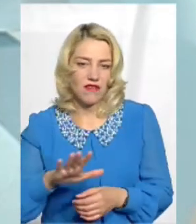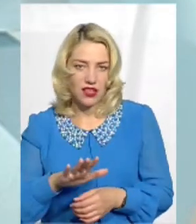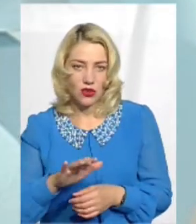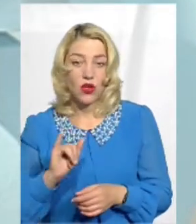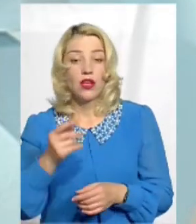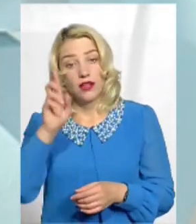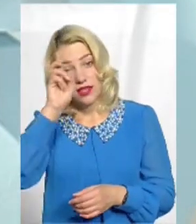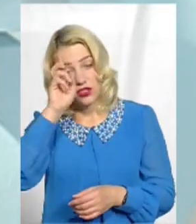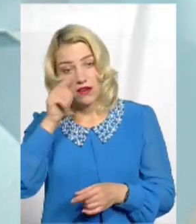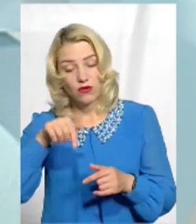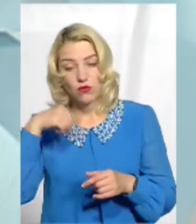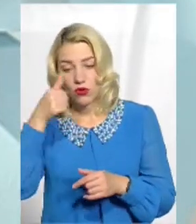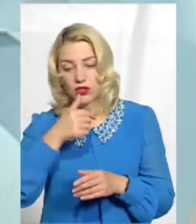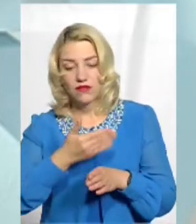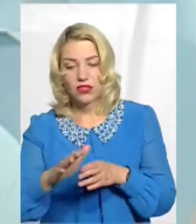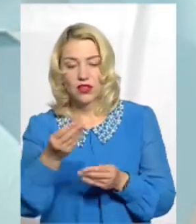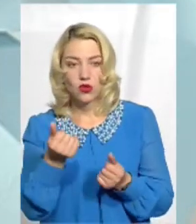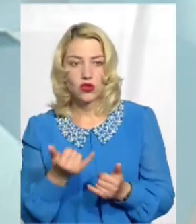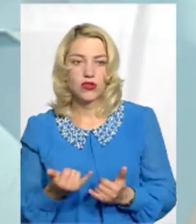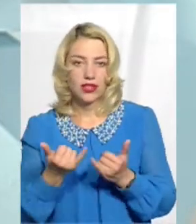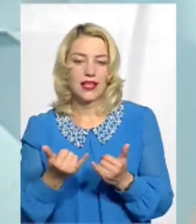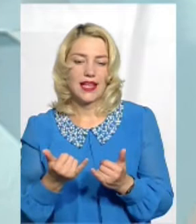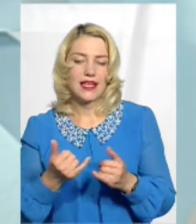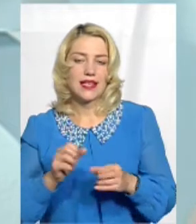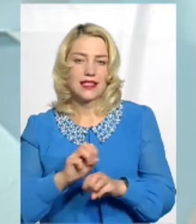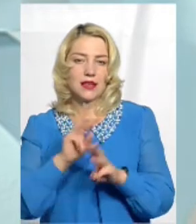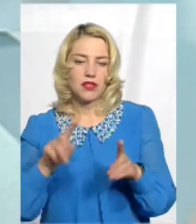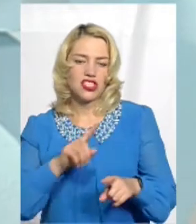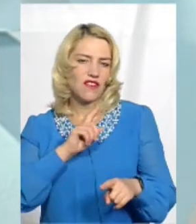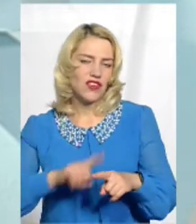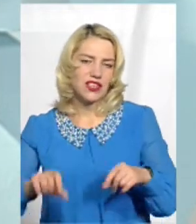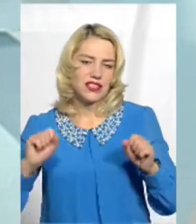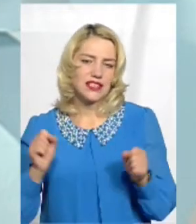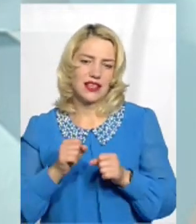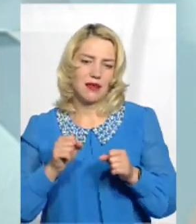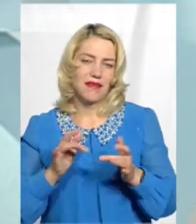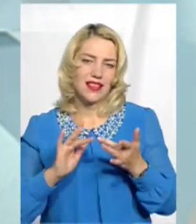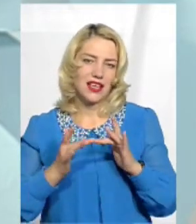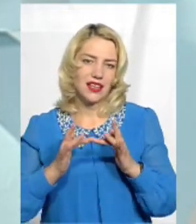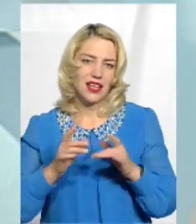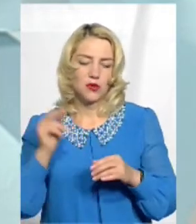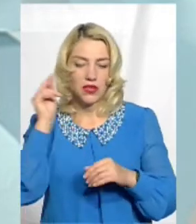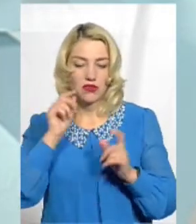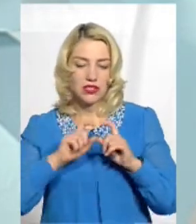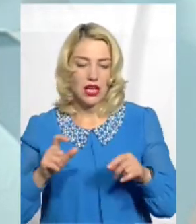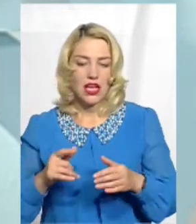цьому році виділила кошти на забезпечення швидкісним інтернетом навчальних закладів, визначила перелік навчальних